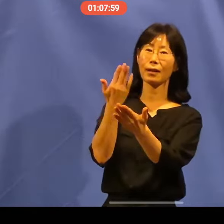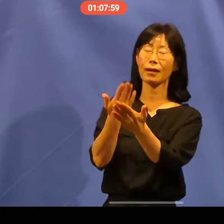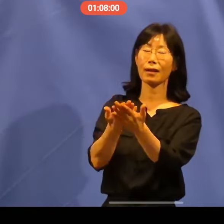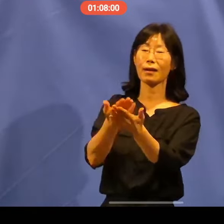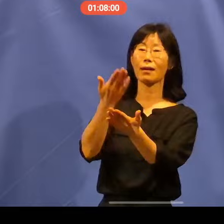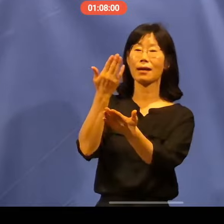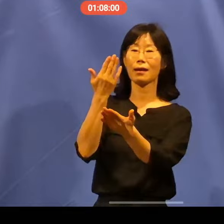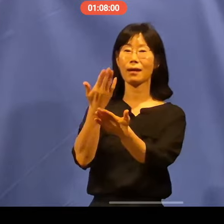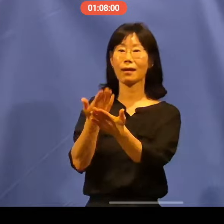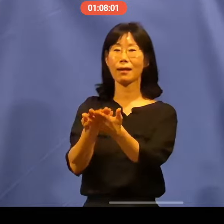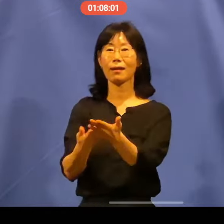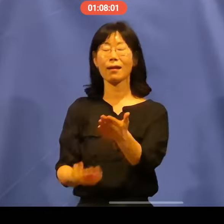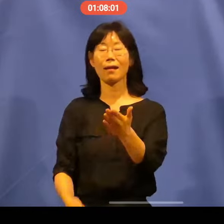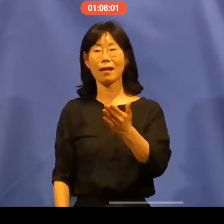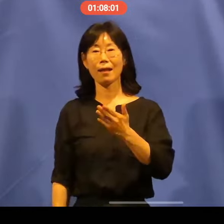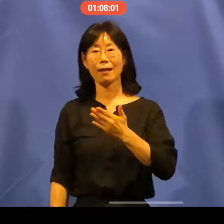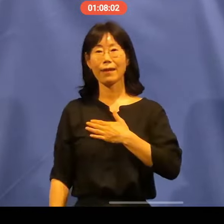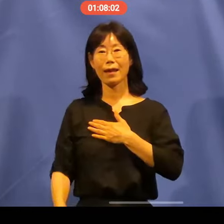하소서